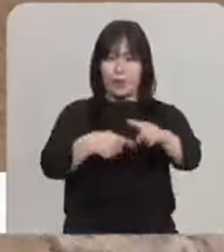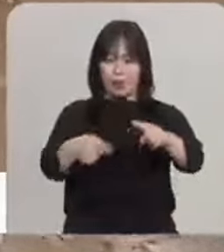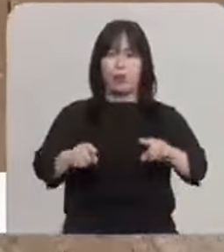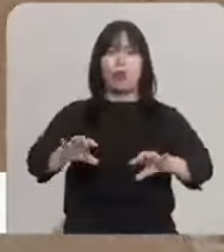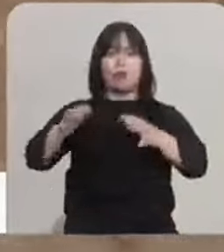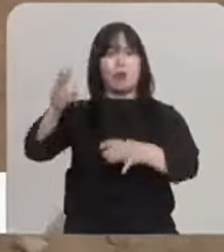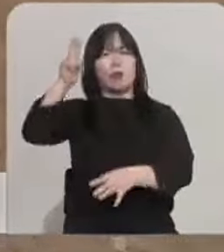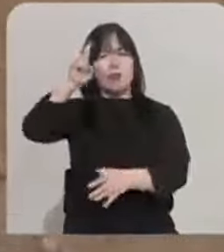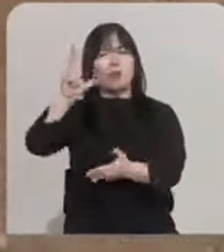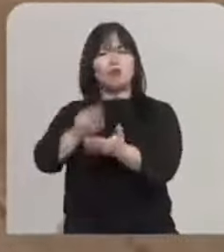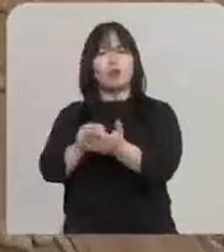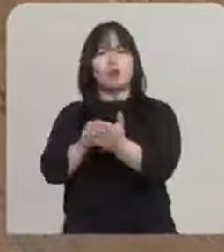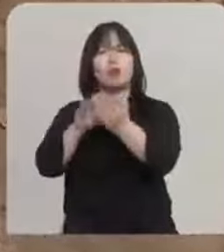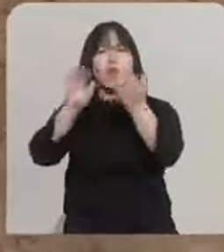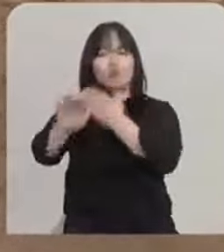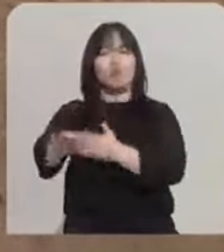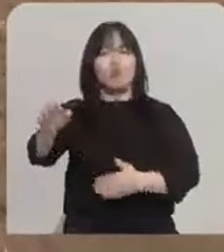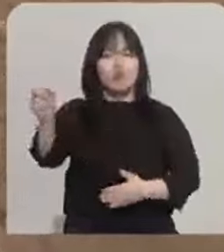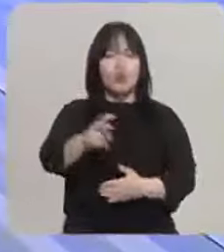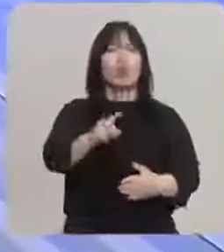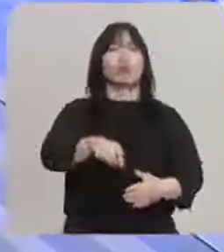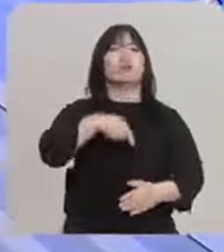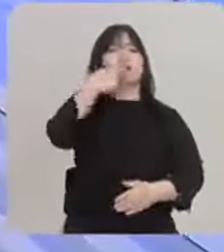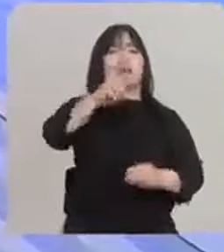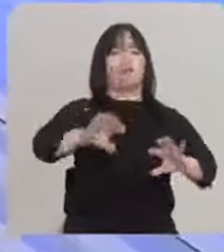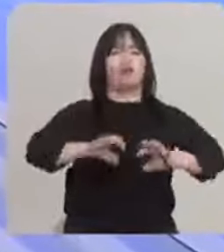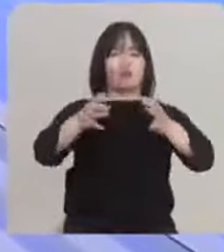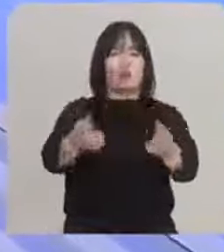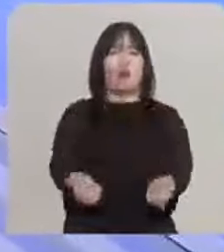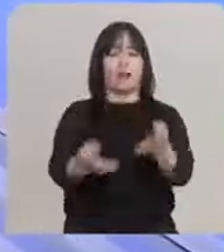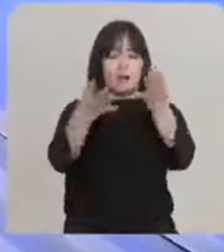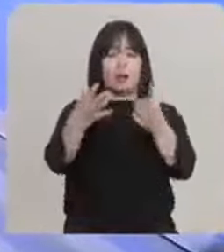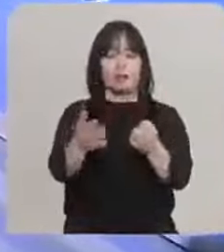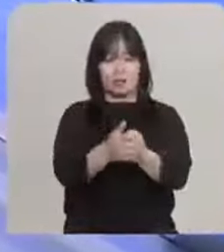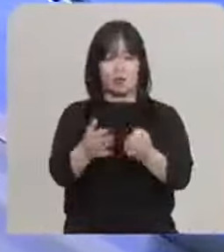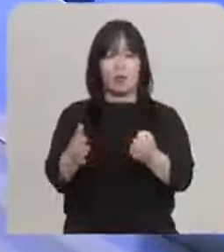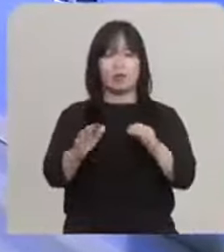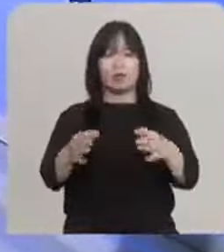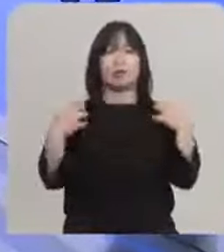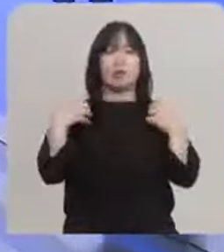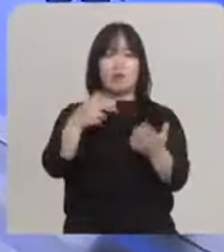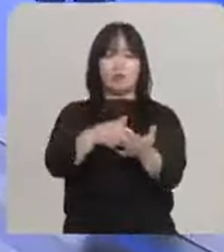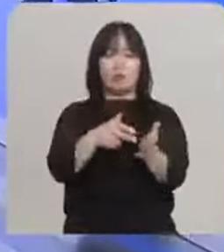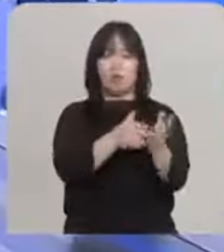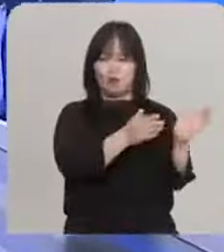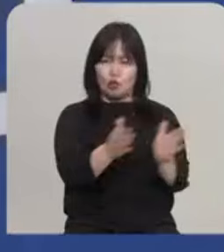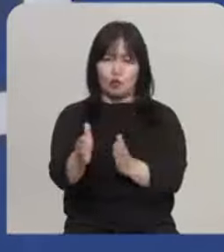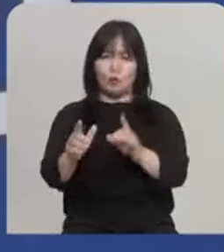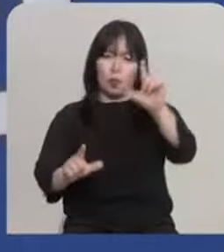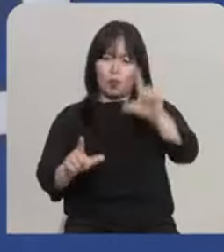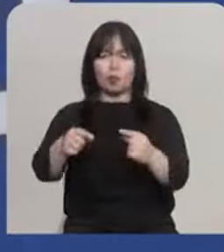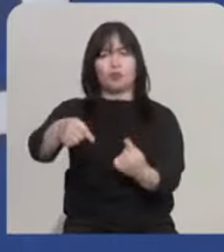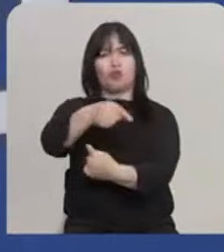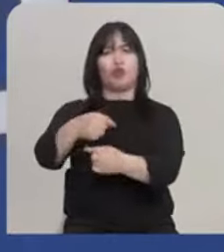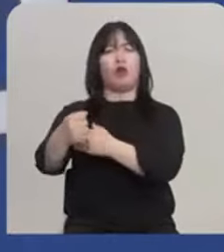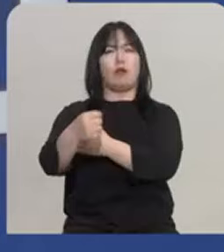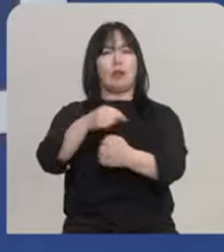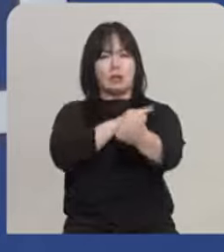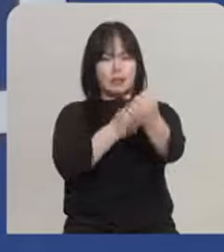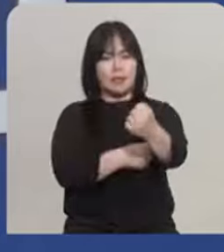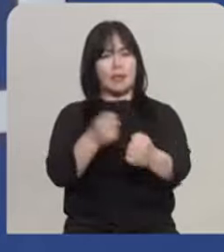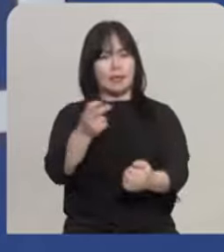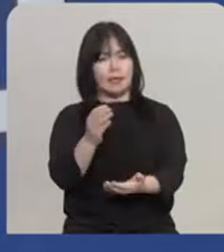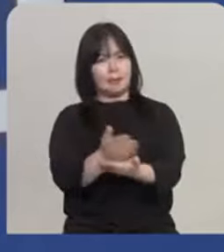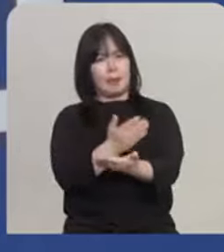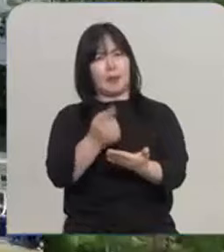벌이 파행 뒤 전북에서 처음 열리는 국제 행사인만큼 집행부의 행사 준비와 운영 능력이 다시